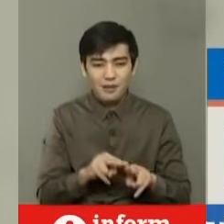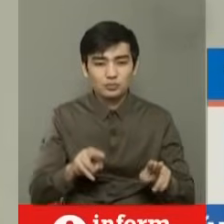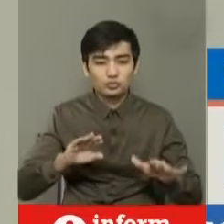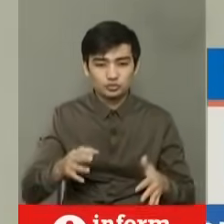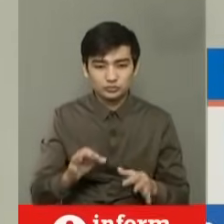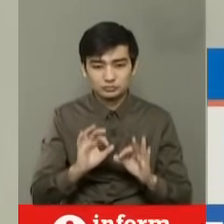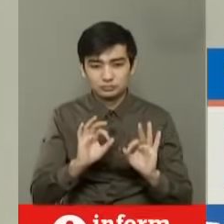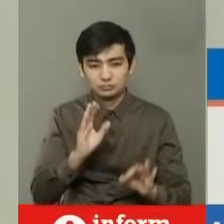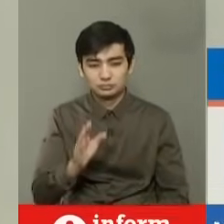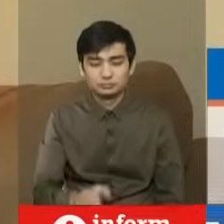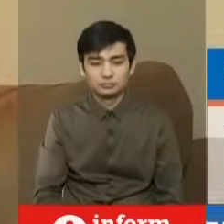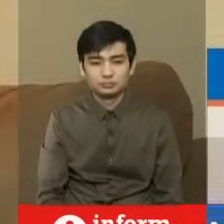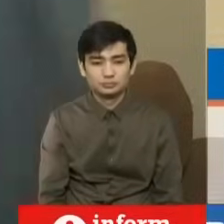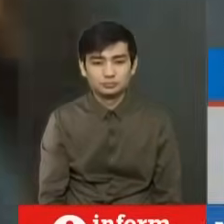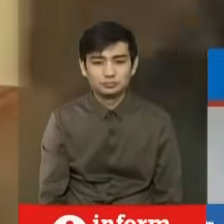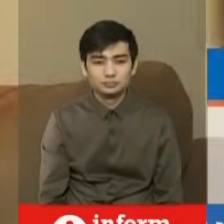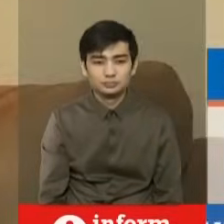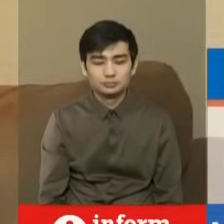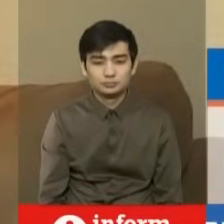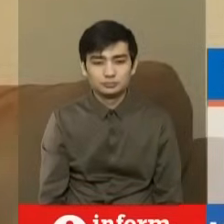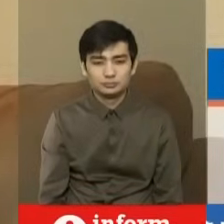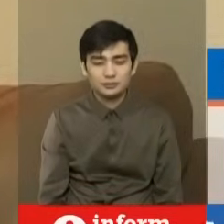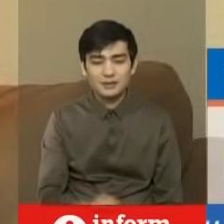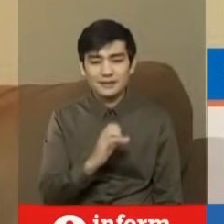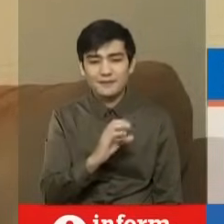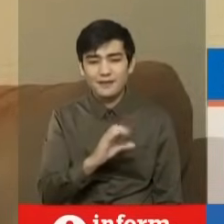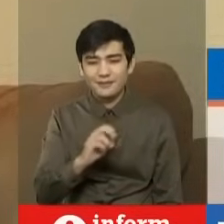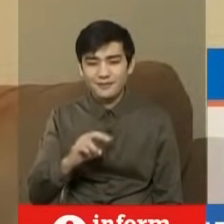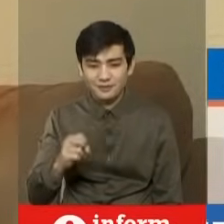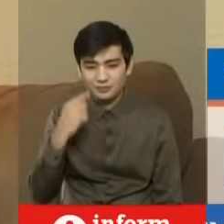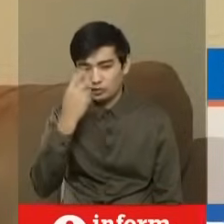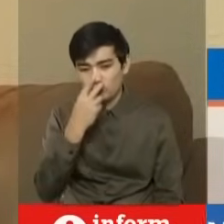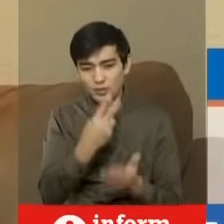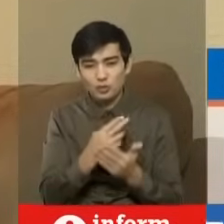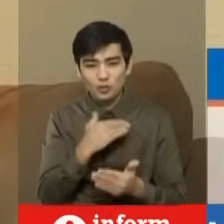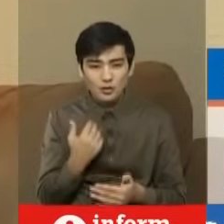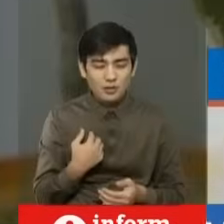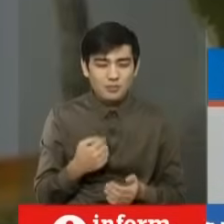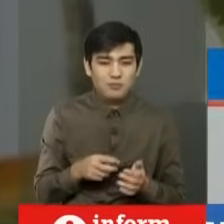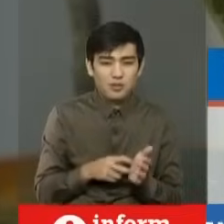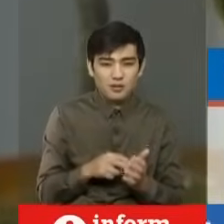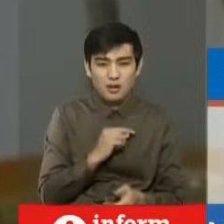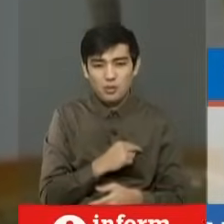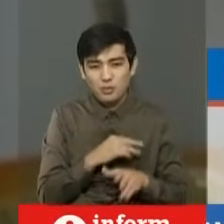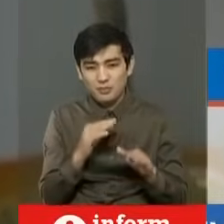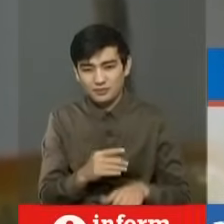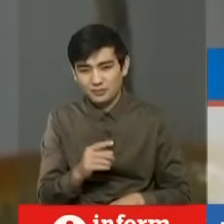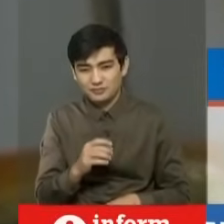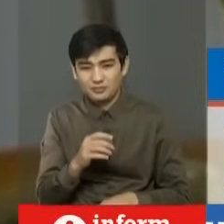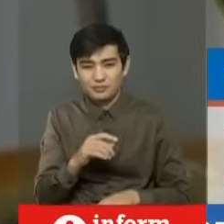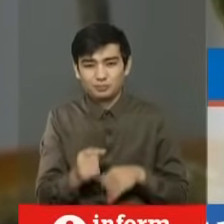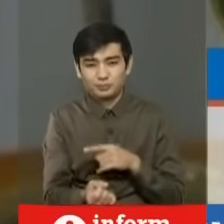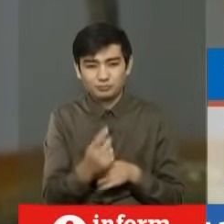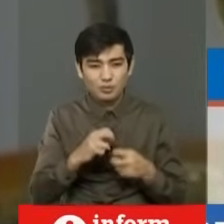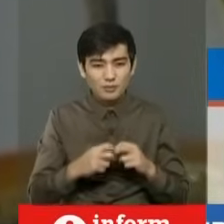Людмила батюшкина Светлана просит не показывать её лицо боится неприятностей на работе в последние несколько месяцев